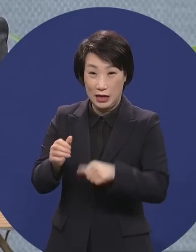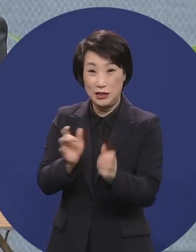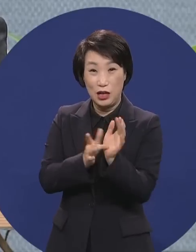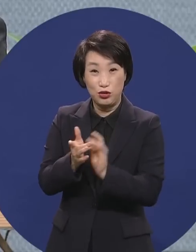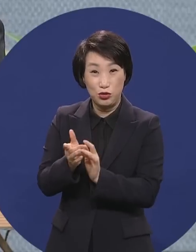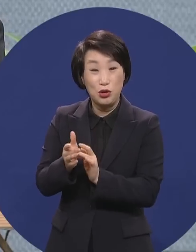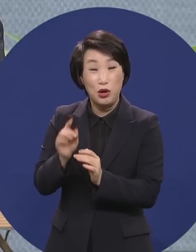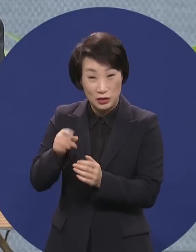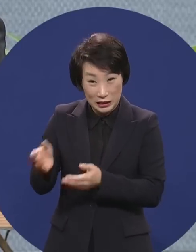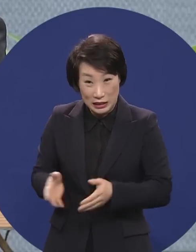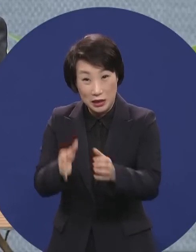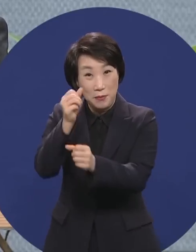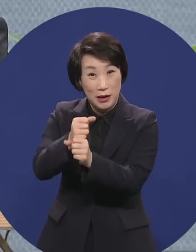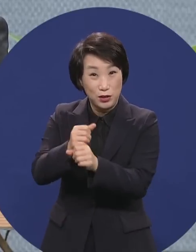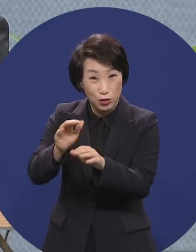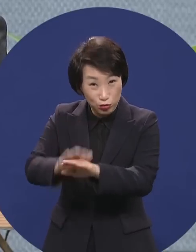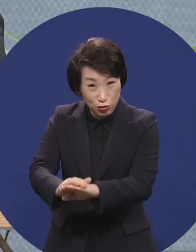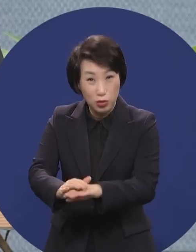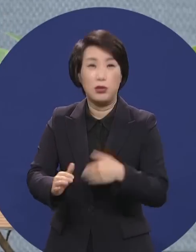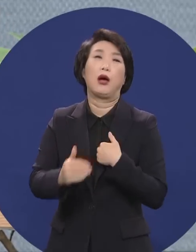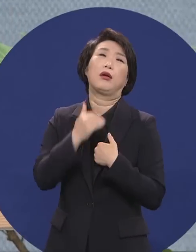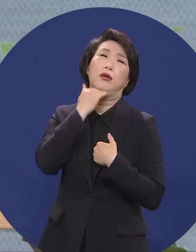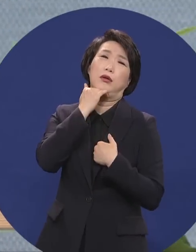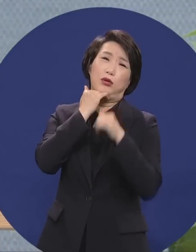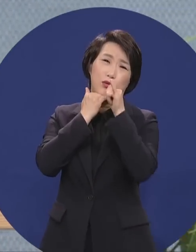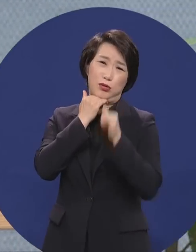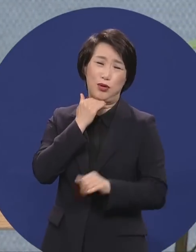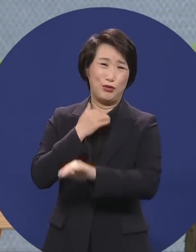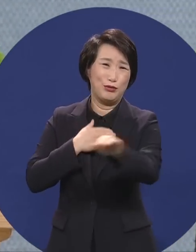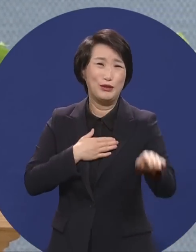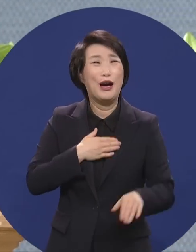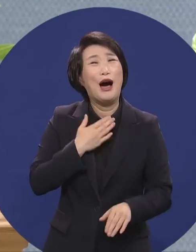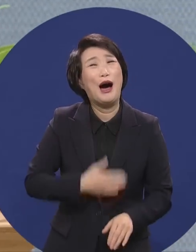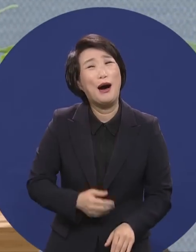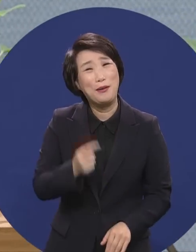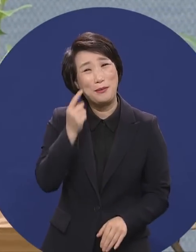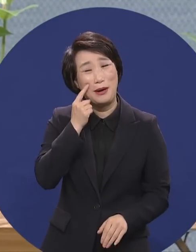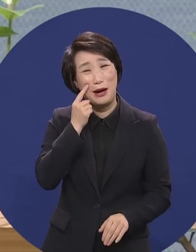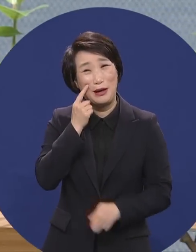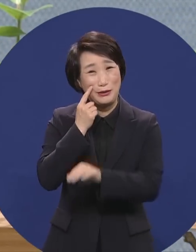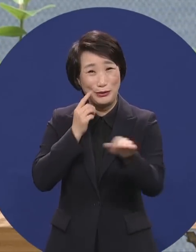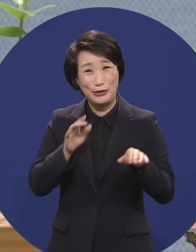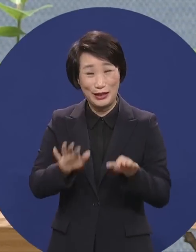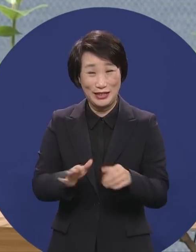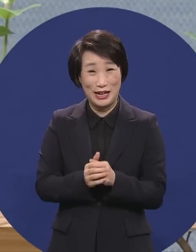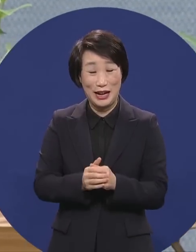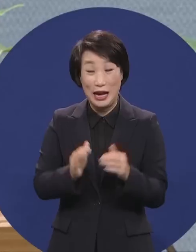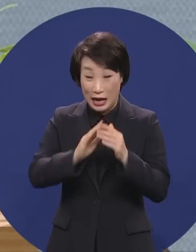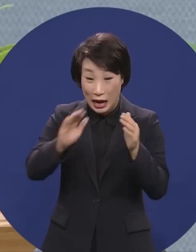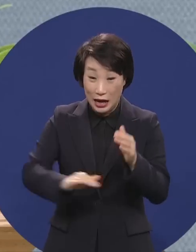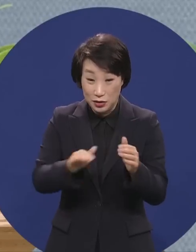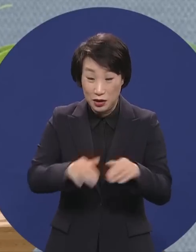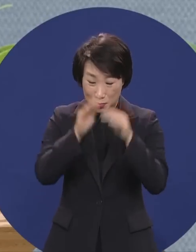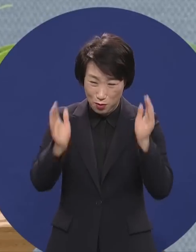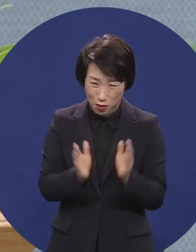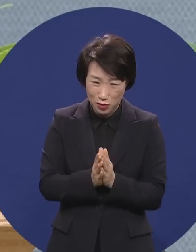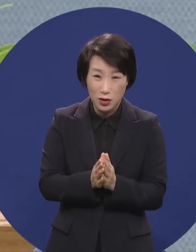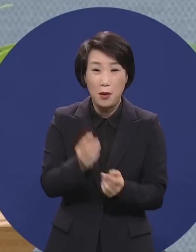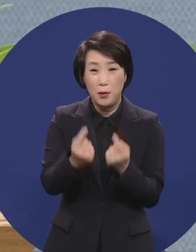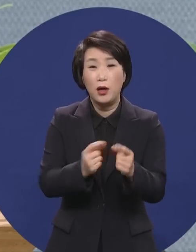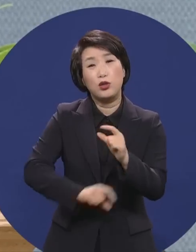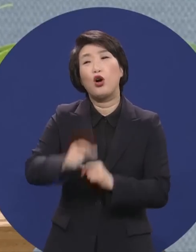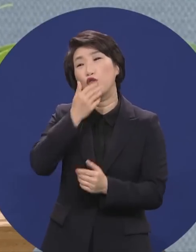놓으시고 얼마나 나를 기다리는가를 우리가 한다면 우리 가정의 무엇보다 중요한